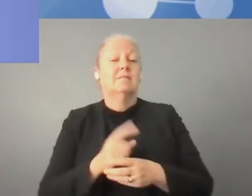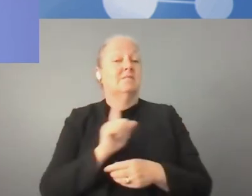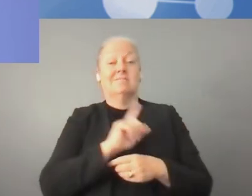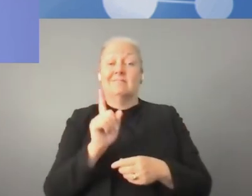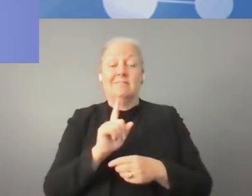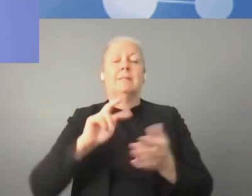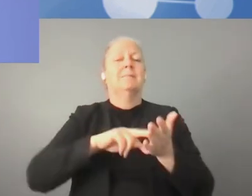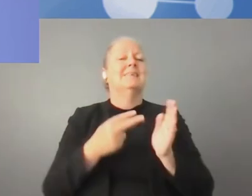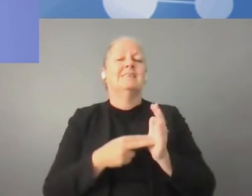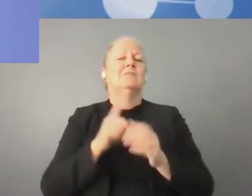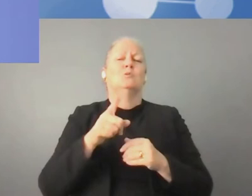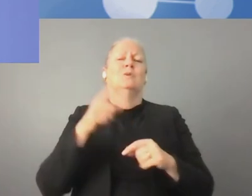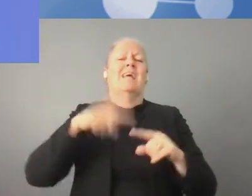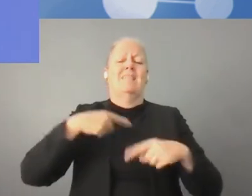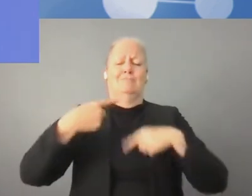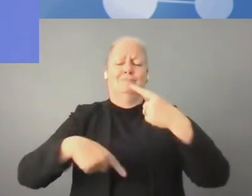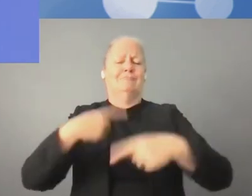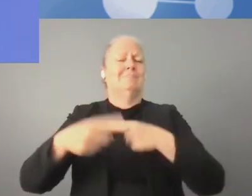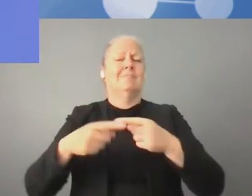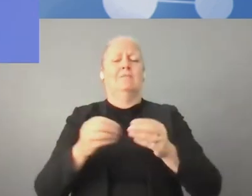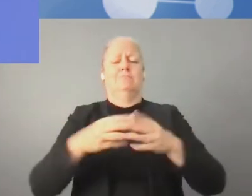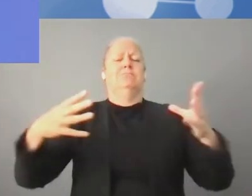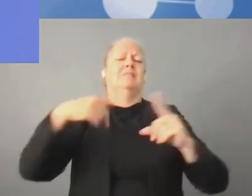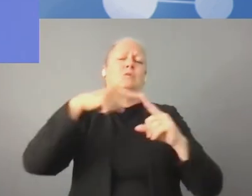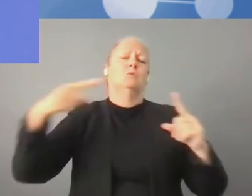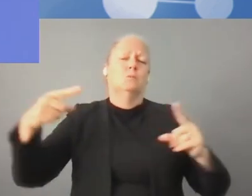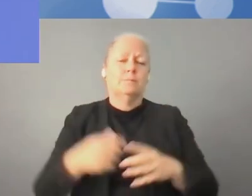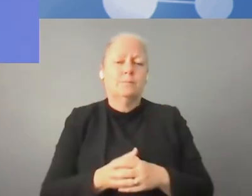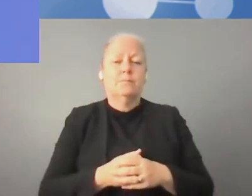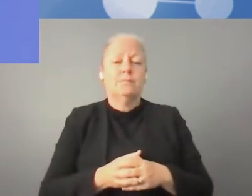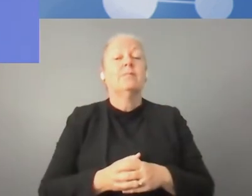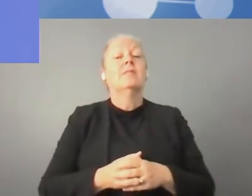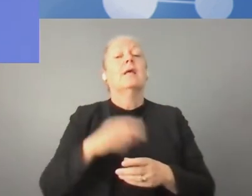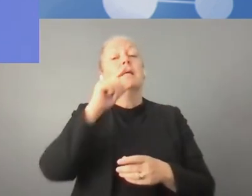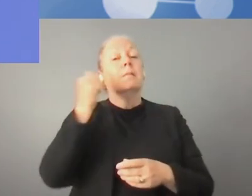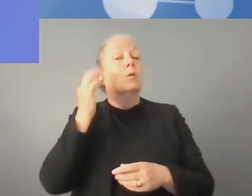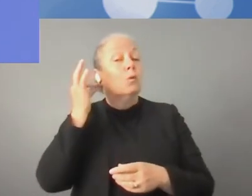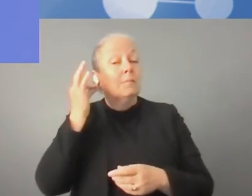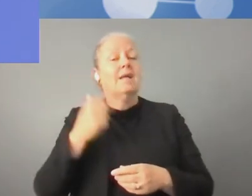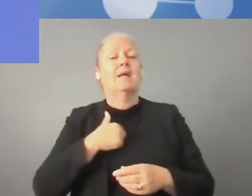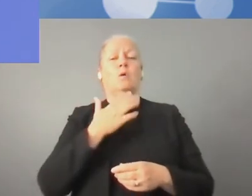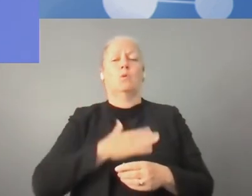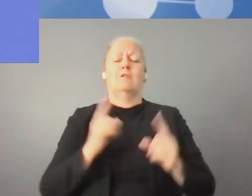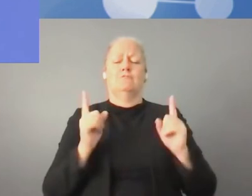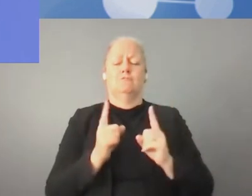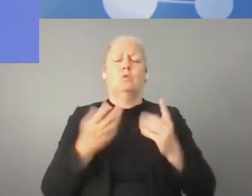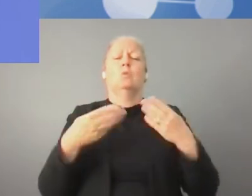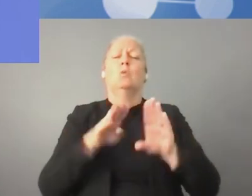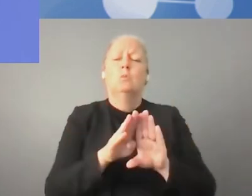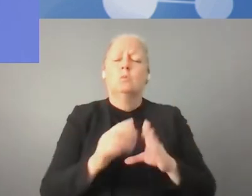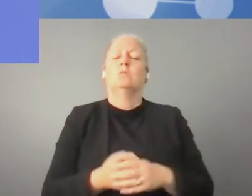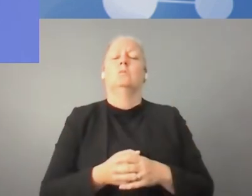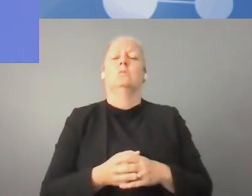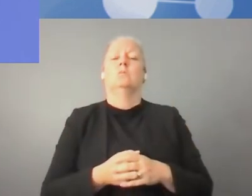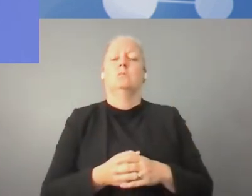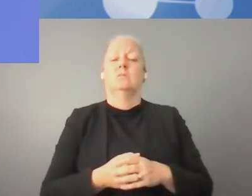网络治理，这是对人类最重要的，是对人的尊重和对人权的尊重，